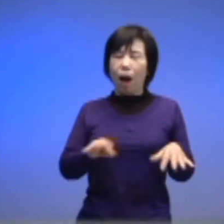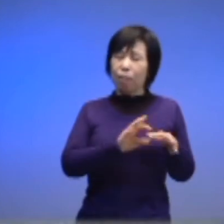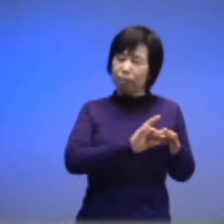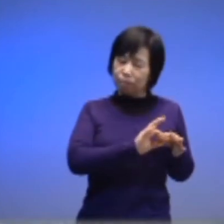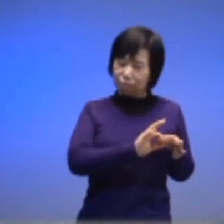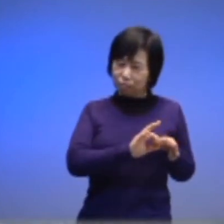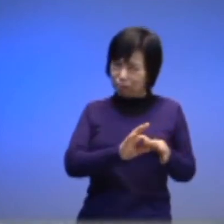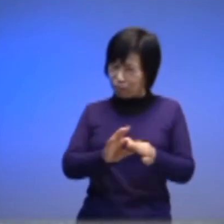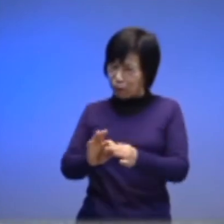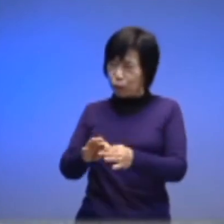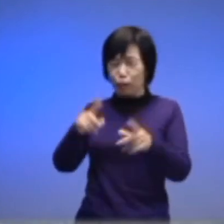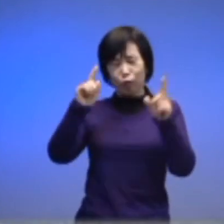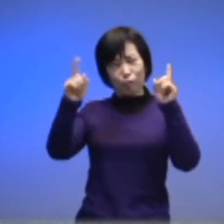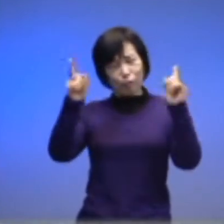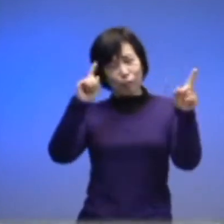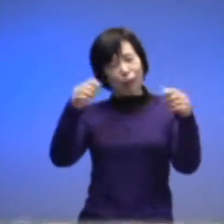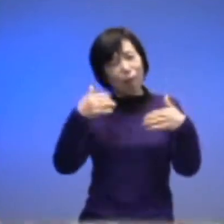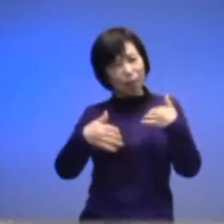年中遊べますよね。